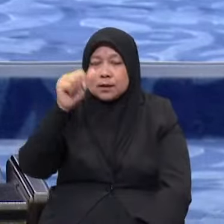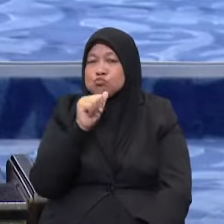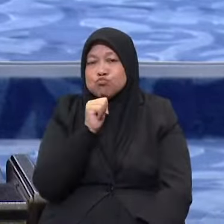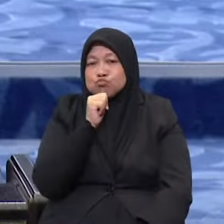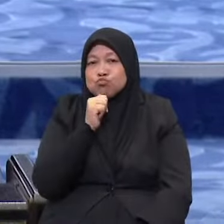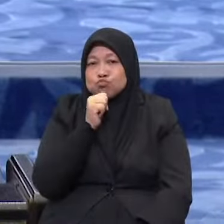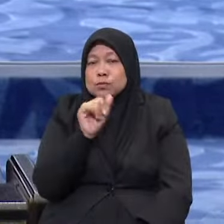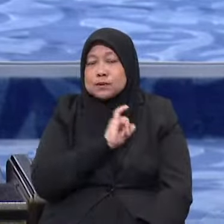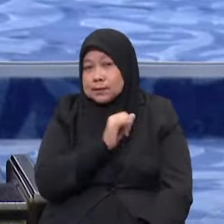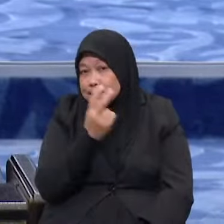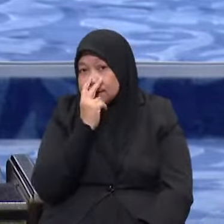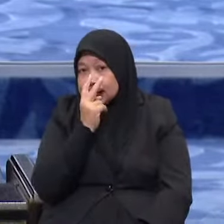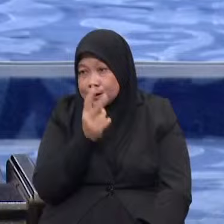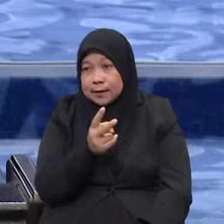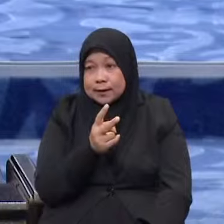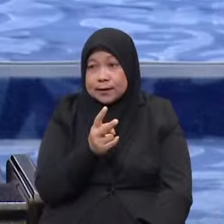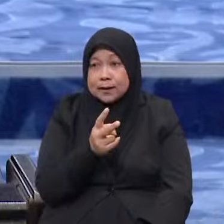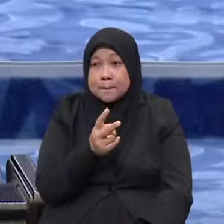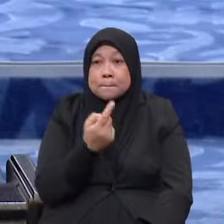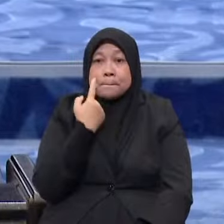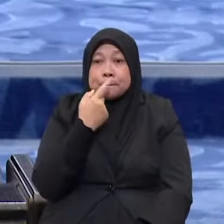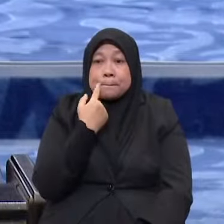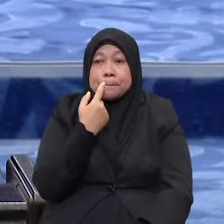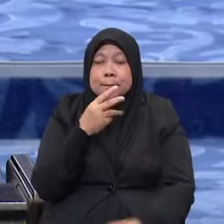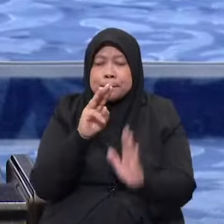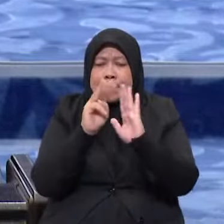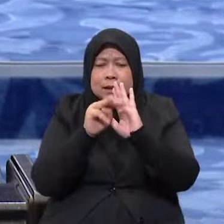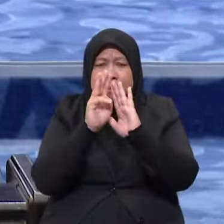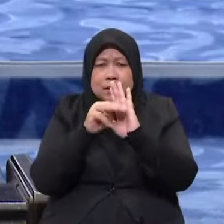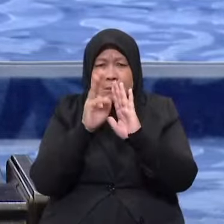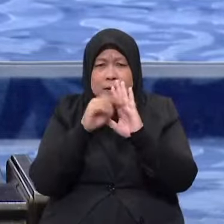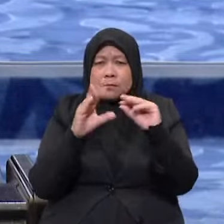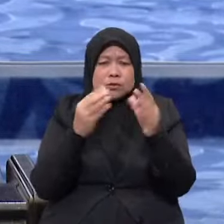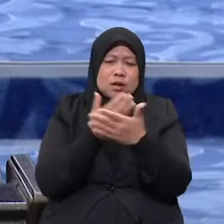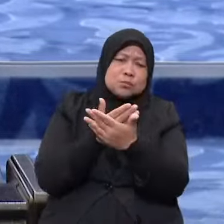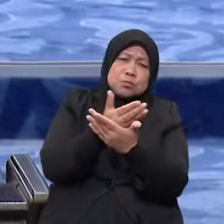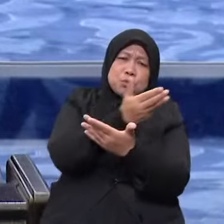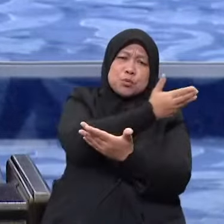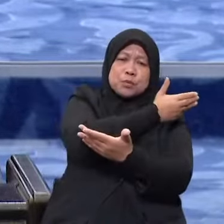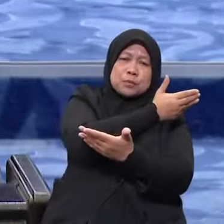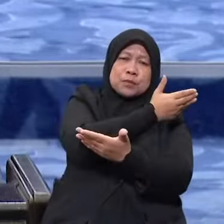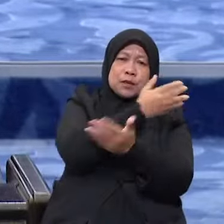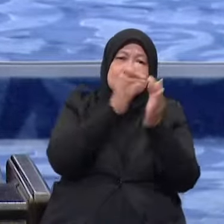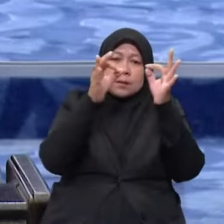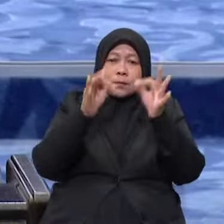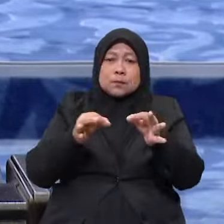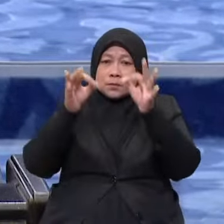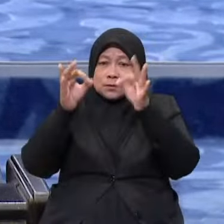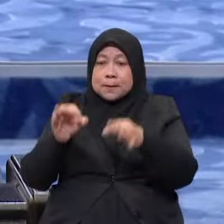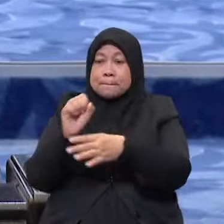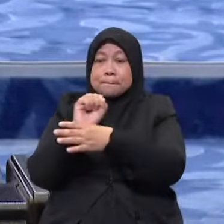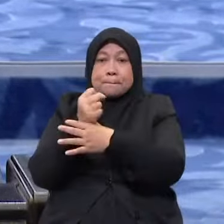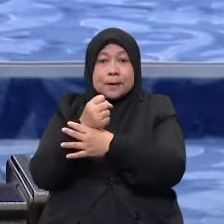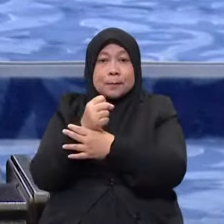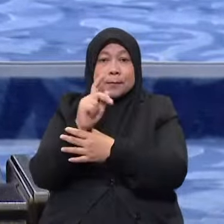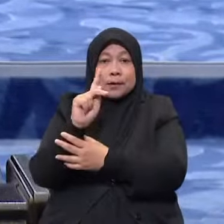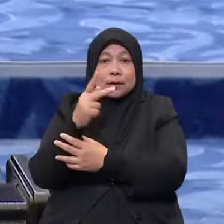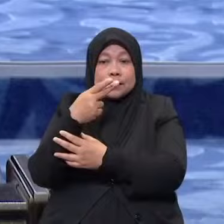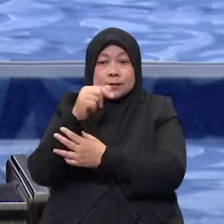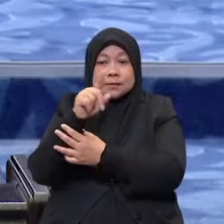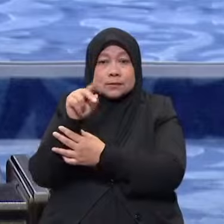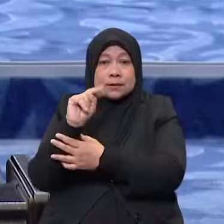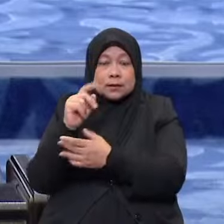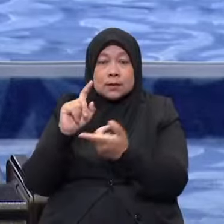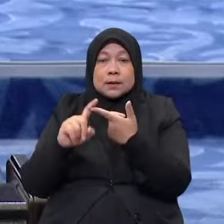Sama ini dan saya lihat juga minit-minit mesyuarat kabinet sebelumnya, keputusan pelaburan Khazanah,